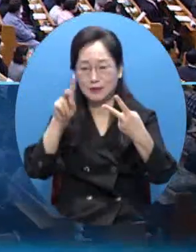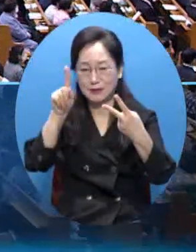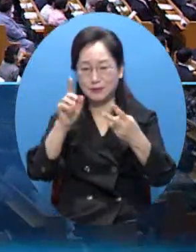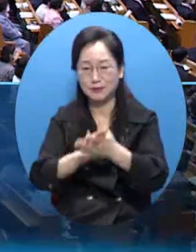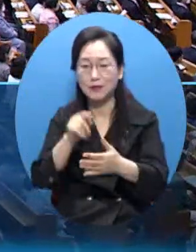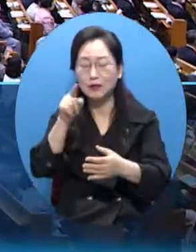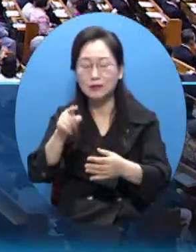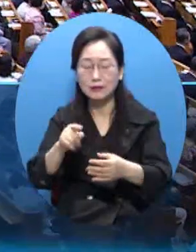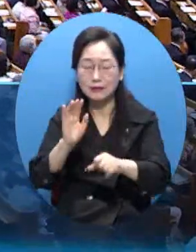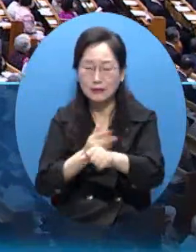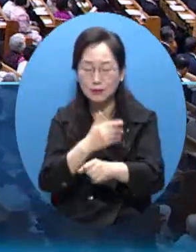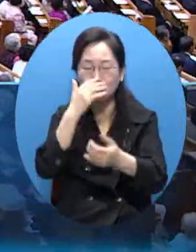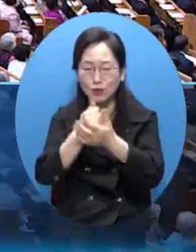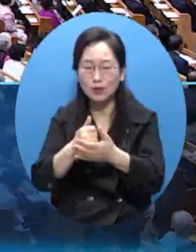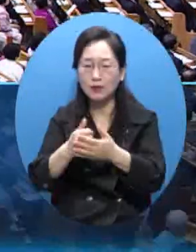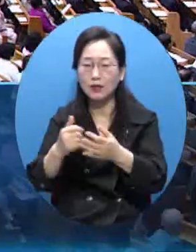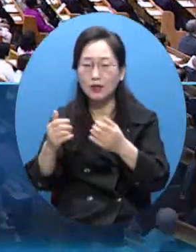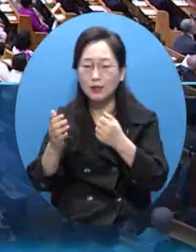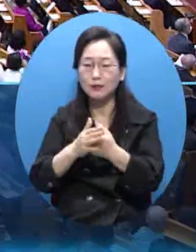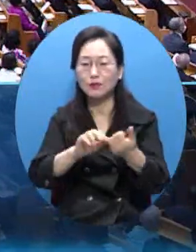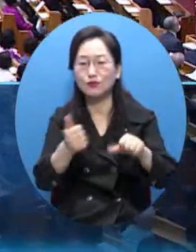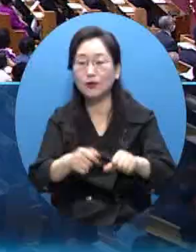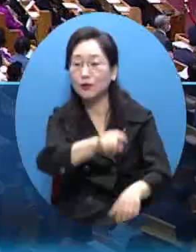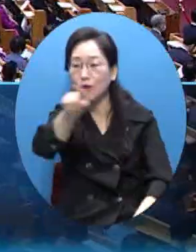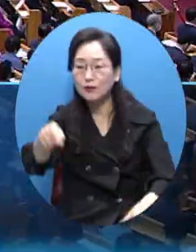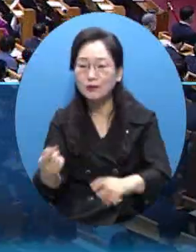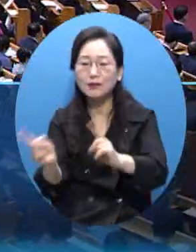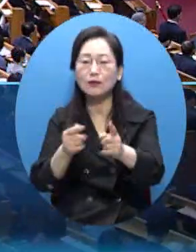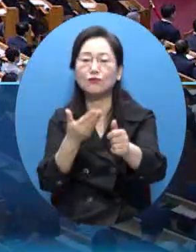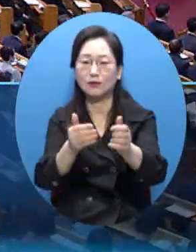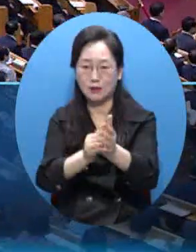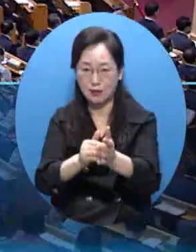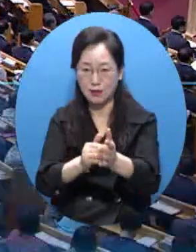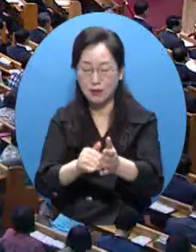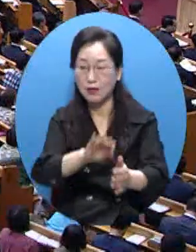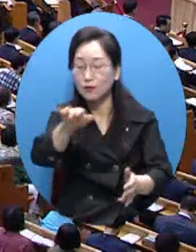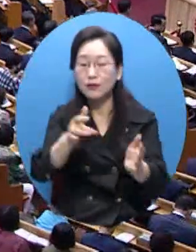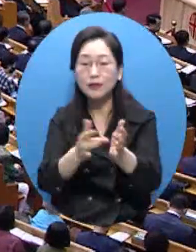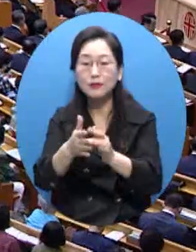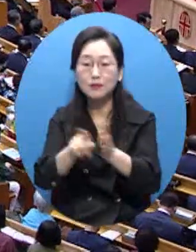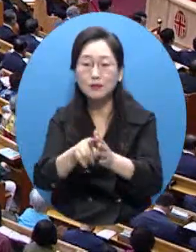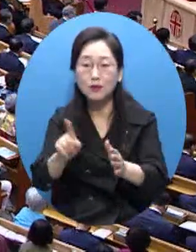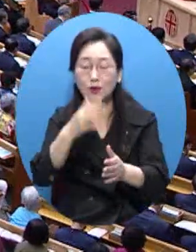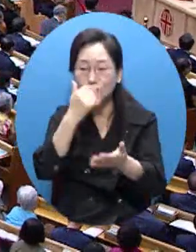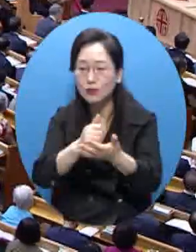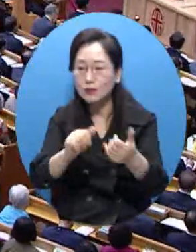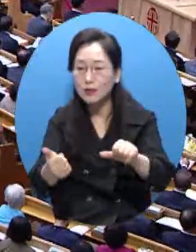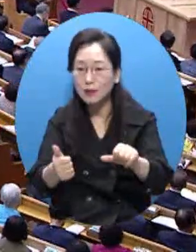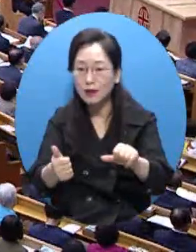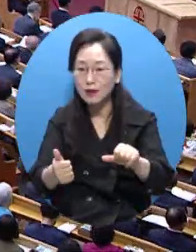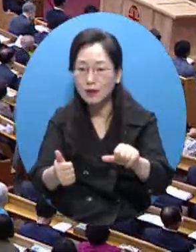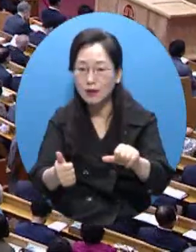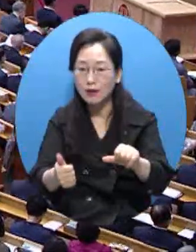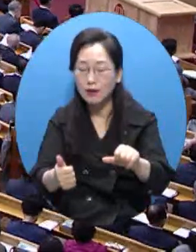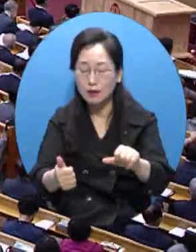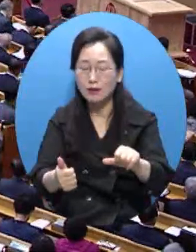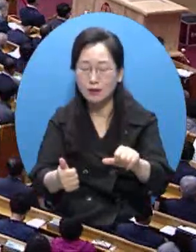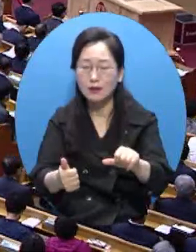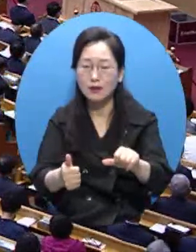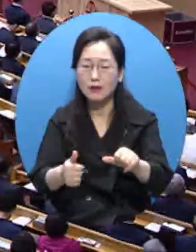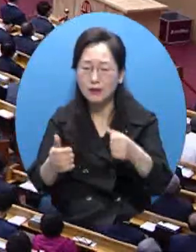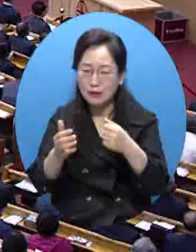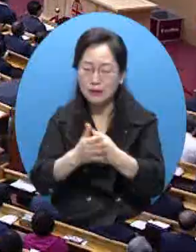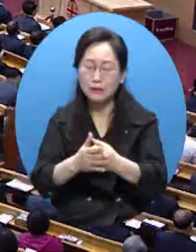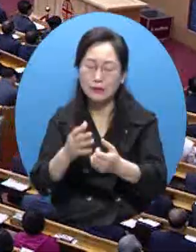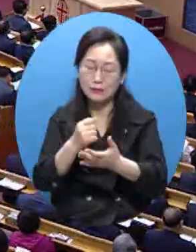그는 허물과 죄로 죽었던 너희를 살리셨도다. 우리가 예수를 믿게 되는 죄와 사망 가운데서 살고 있었지만은 우리의